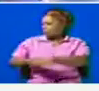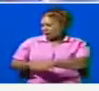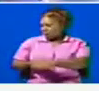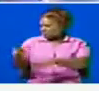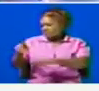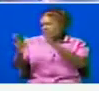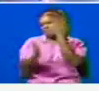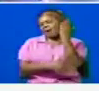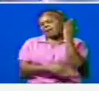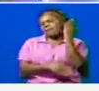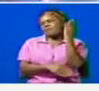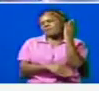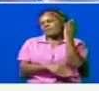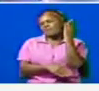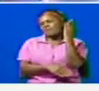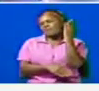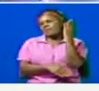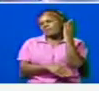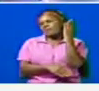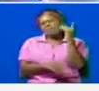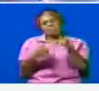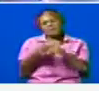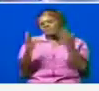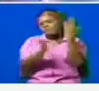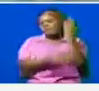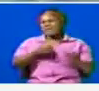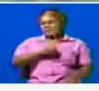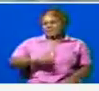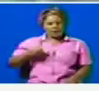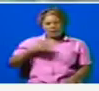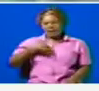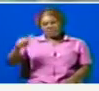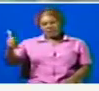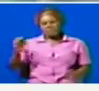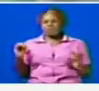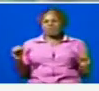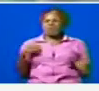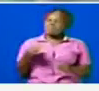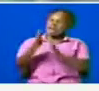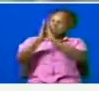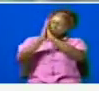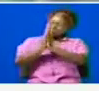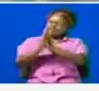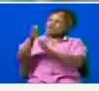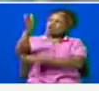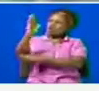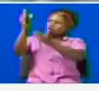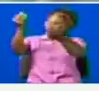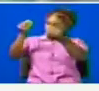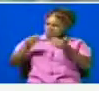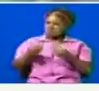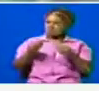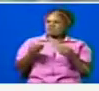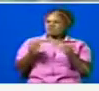ni batili, taifa lahitaji hivi. Kwa bahati mbaya hatuna mwingine. Na mimi naomba sana Mola tujalie tupate